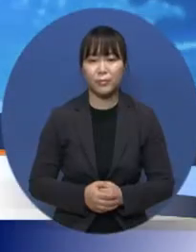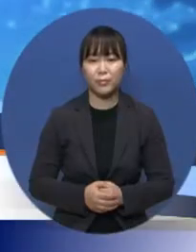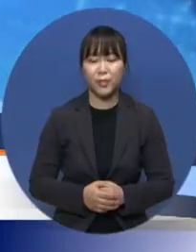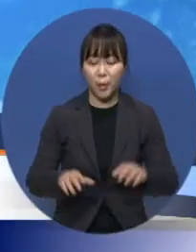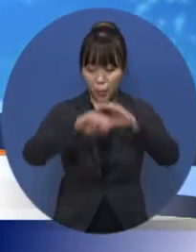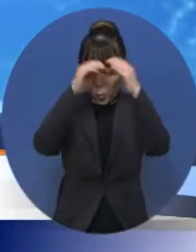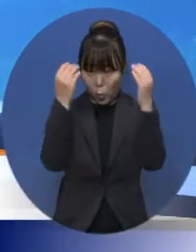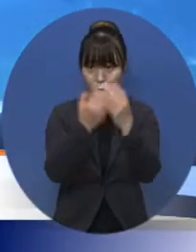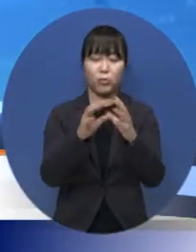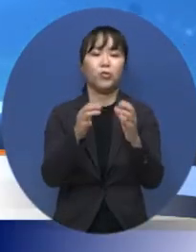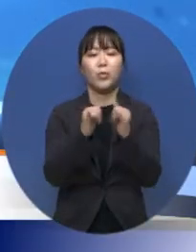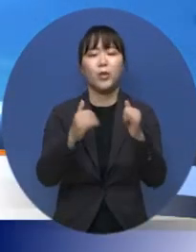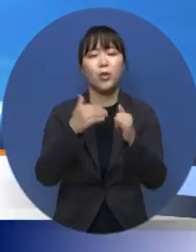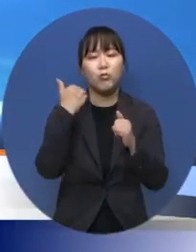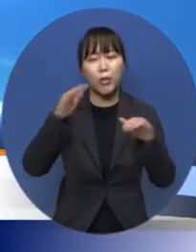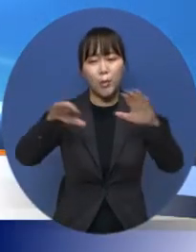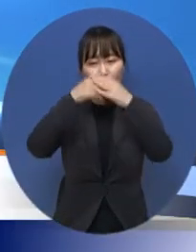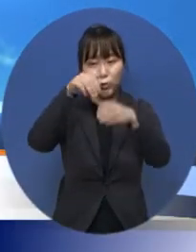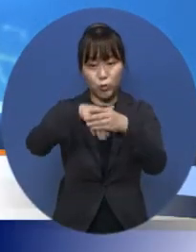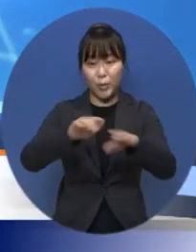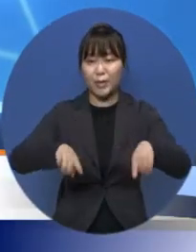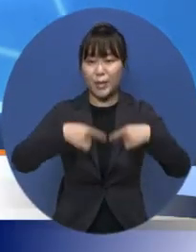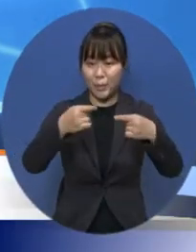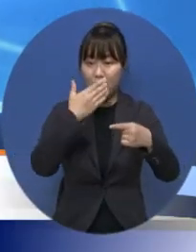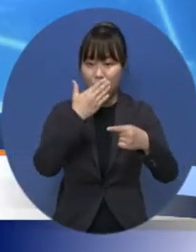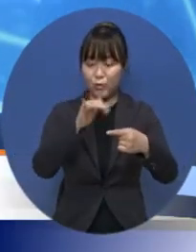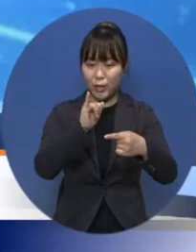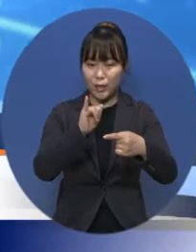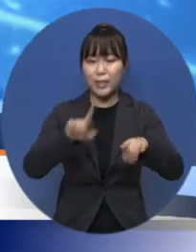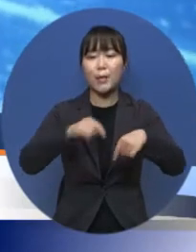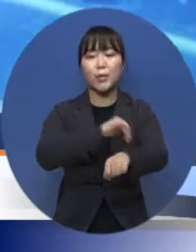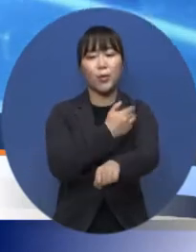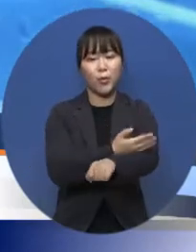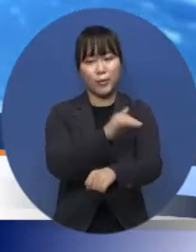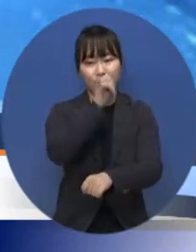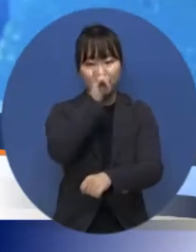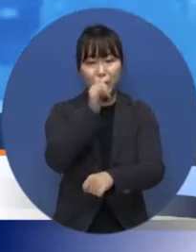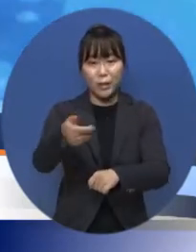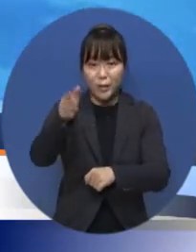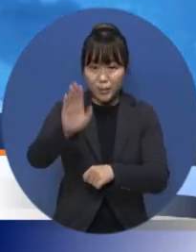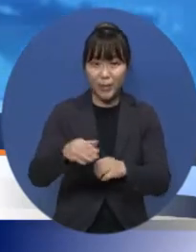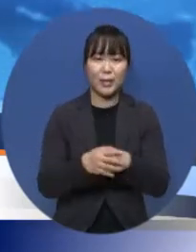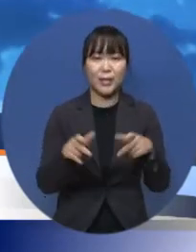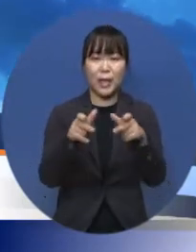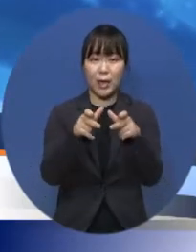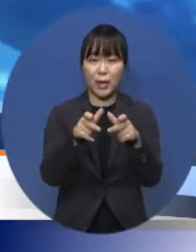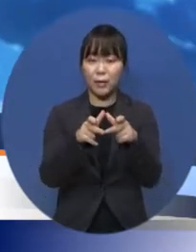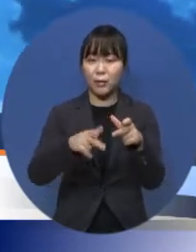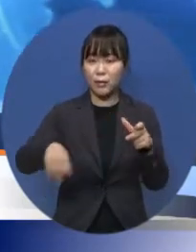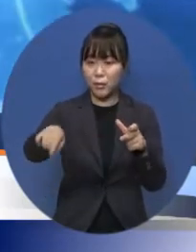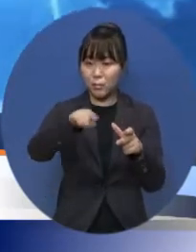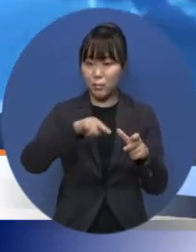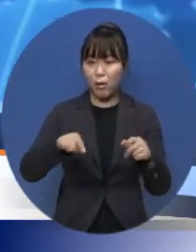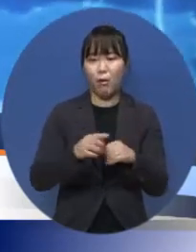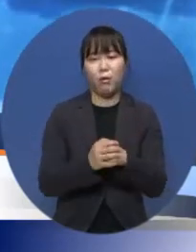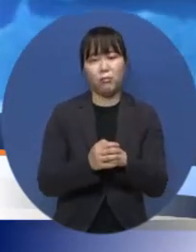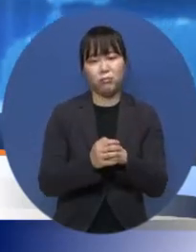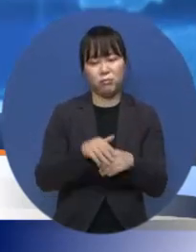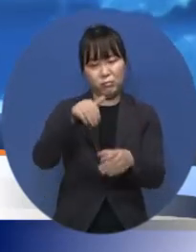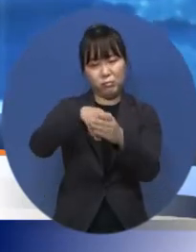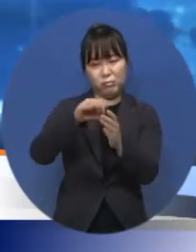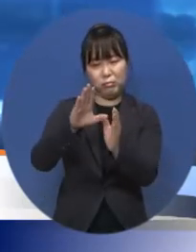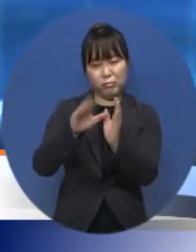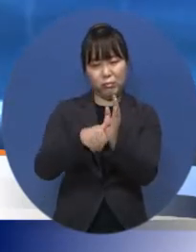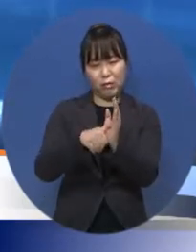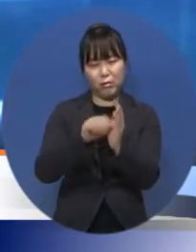모든 국민은 누구나 투표에 참여할 수 있는 참정권을 가집니다. 하지만 장애인 당사자들은 여전히